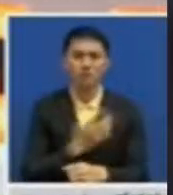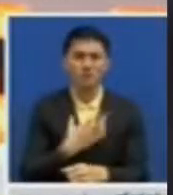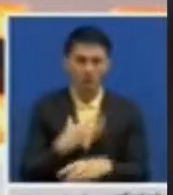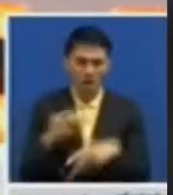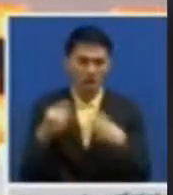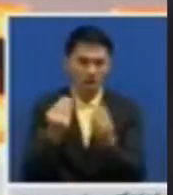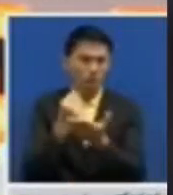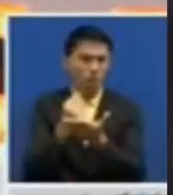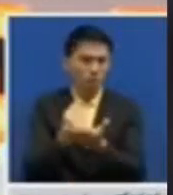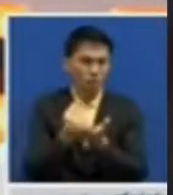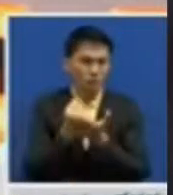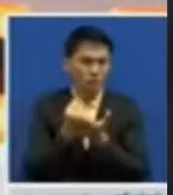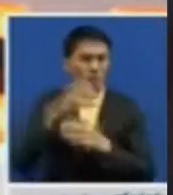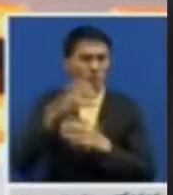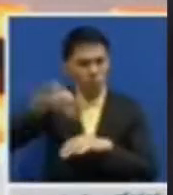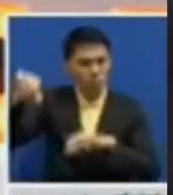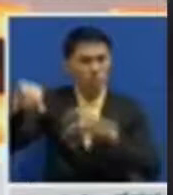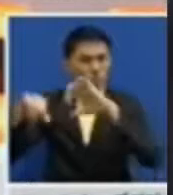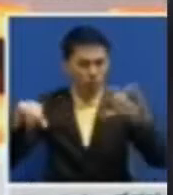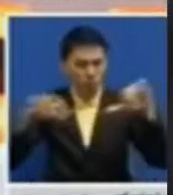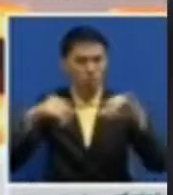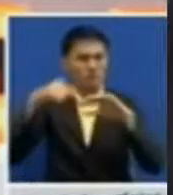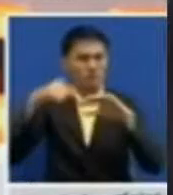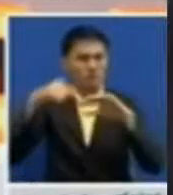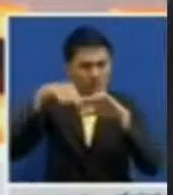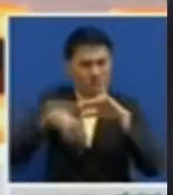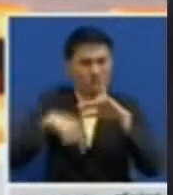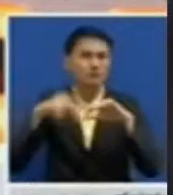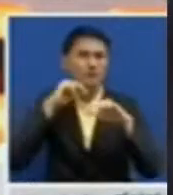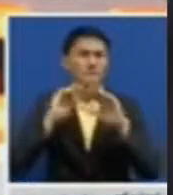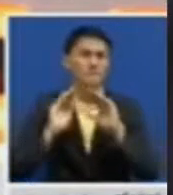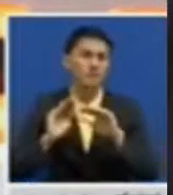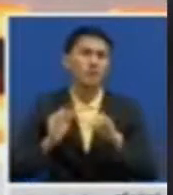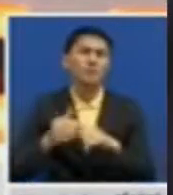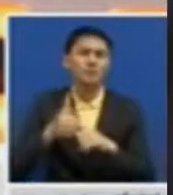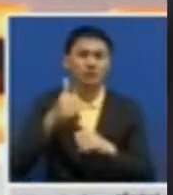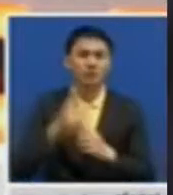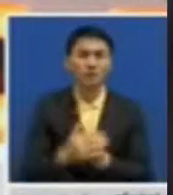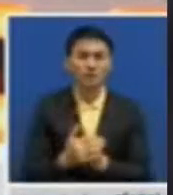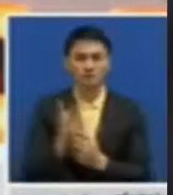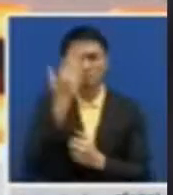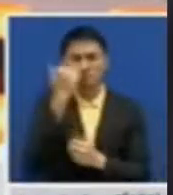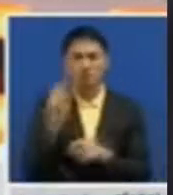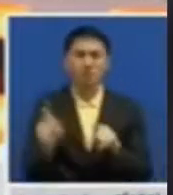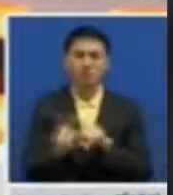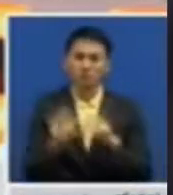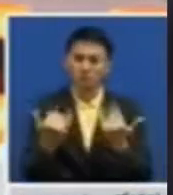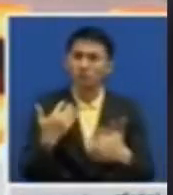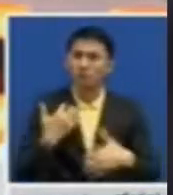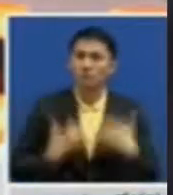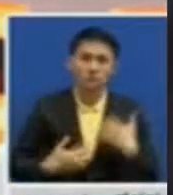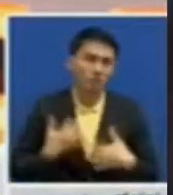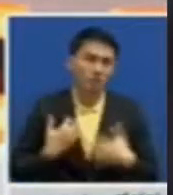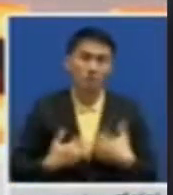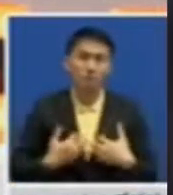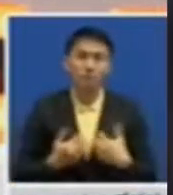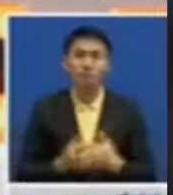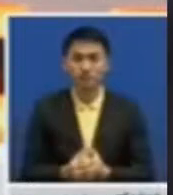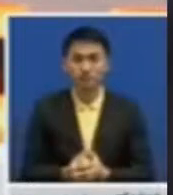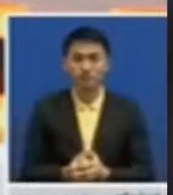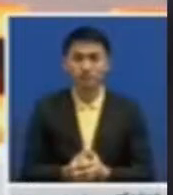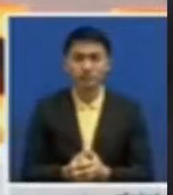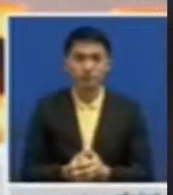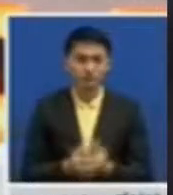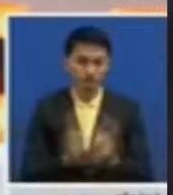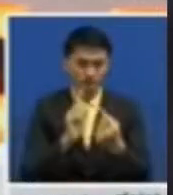แห่งนี้ให้ลึกเพียงพอกับความต้องการเพราะว่าที่ทิ้งดินของพี่น้องมีไว้แล้วนะครับแห่งที่2